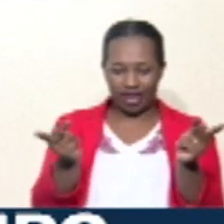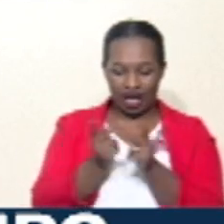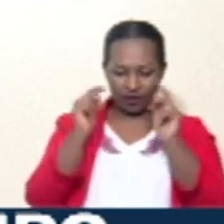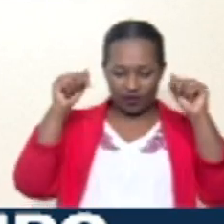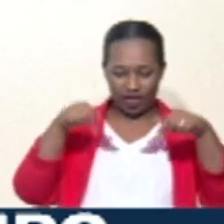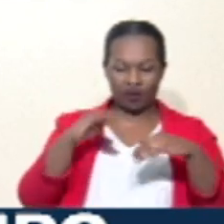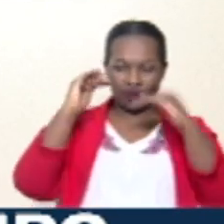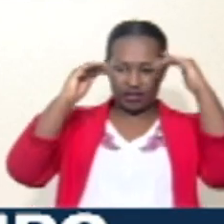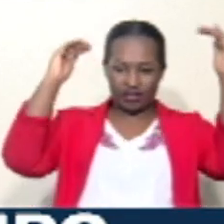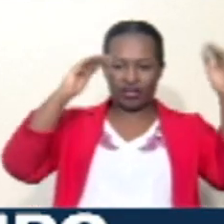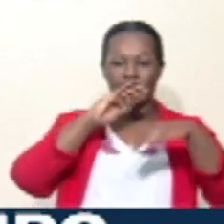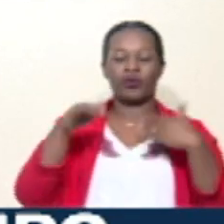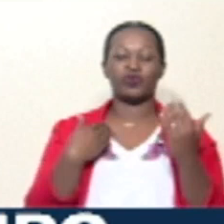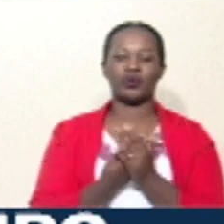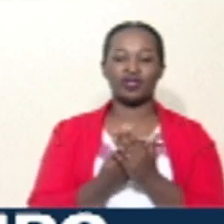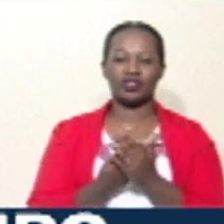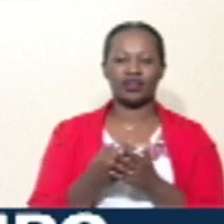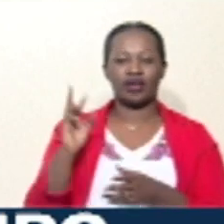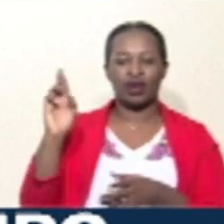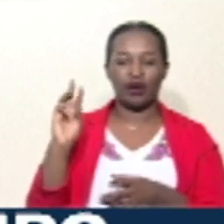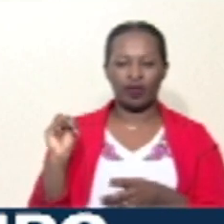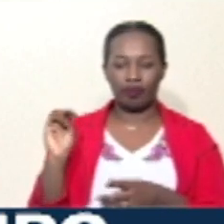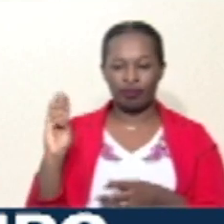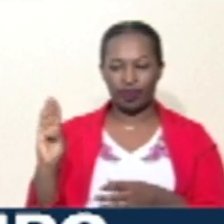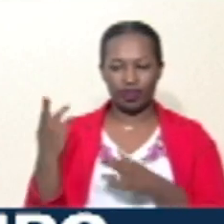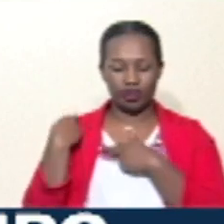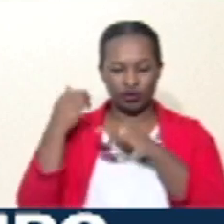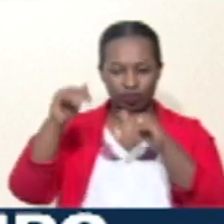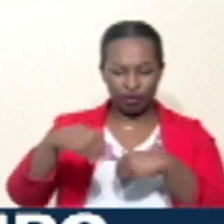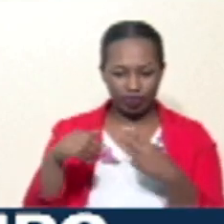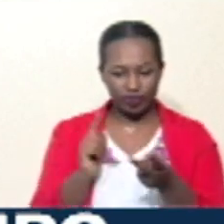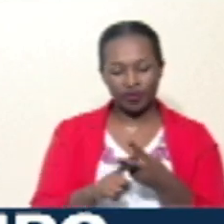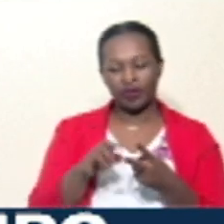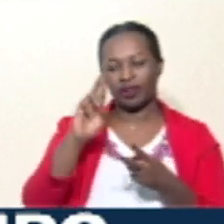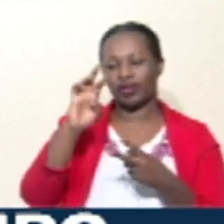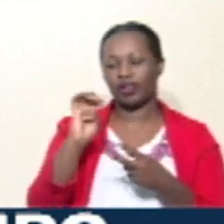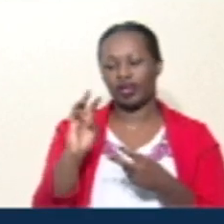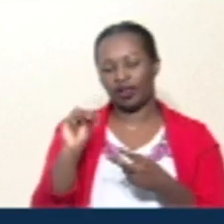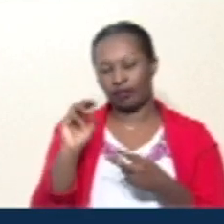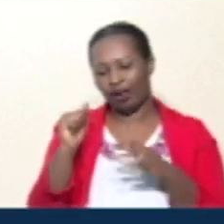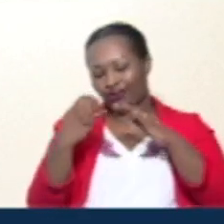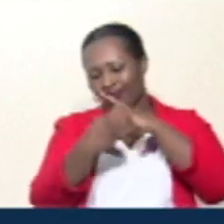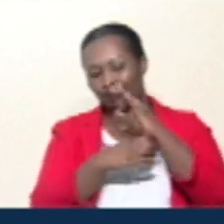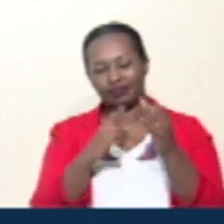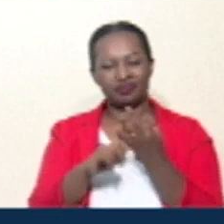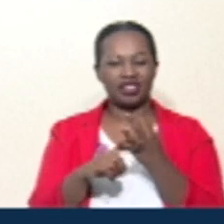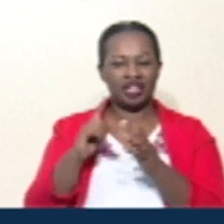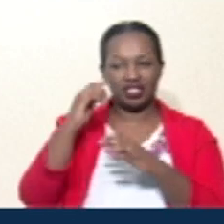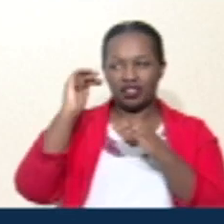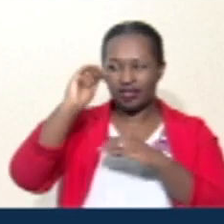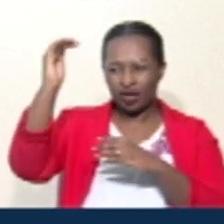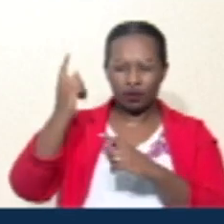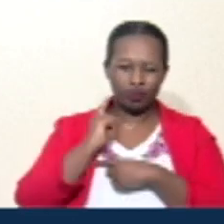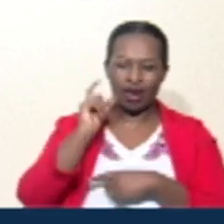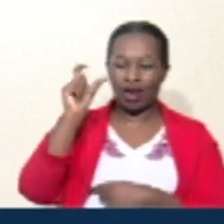hari inzego zose, hari RMB ishinzwe ubucukuzi, hari REMA ku by'ibidukikije, hari inzego z'umutekano, abantu babone